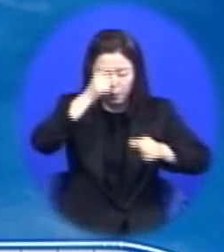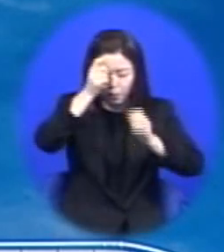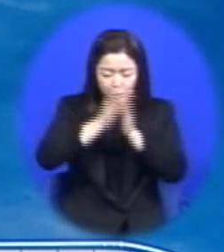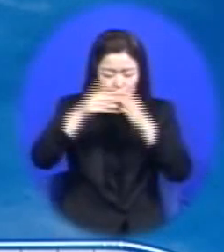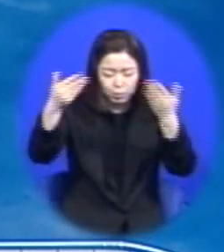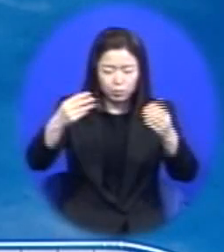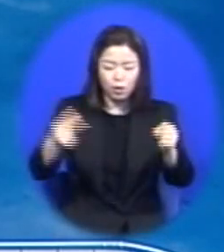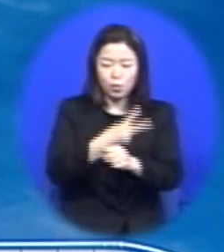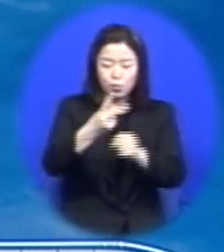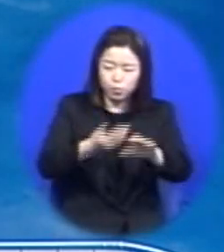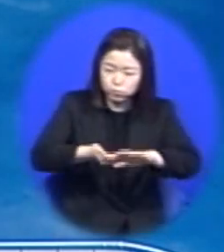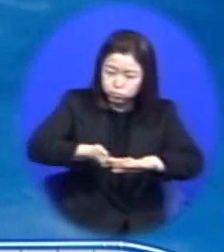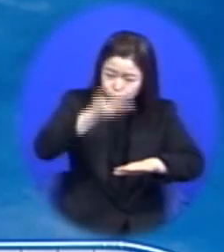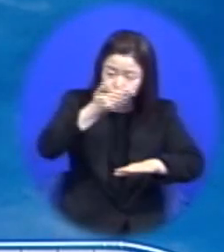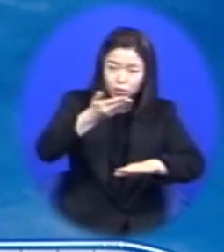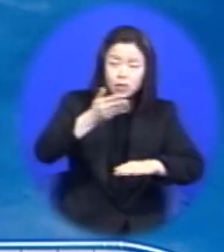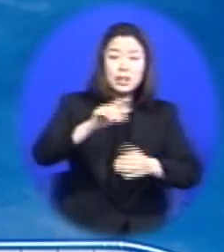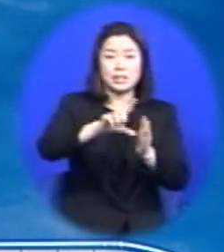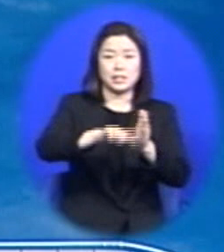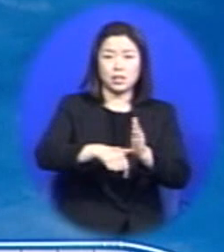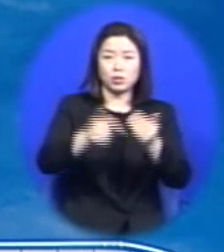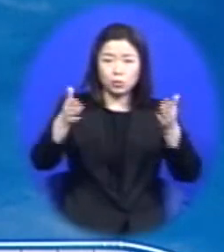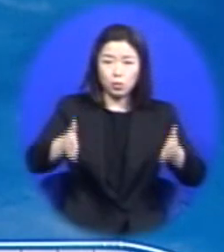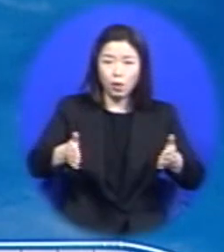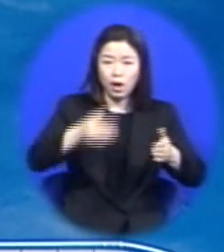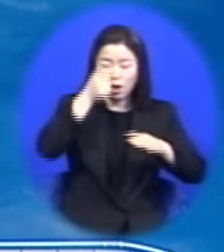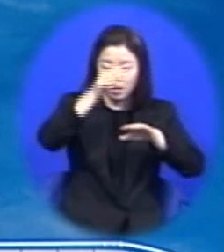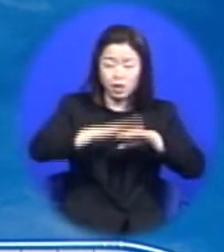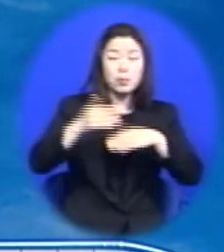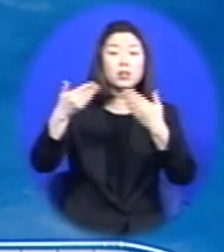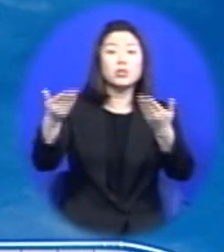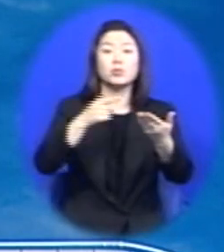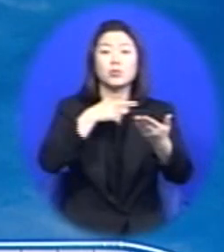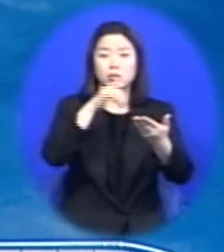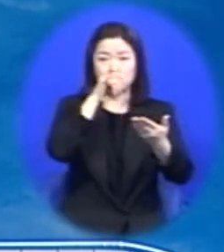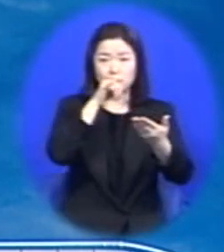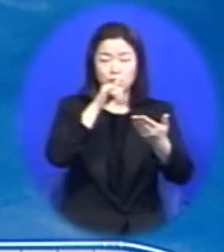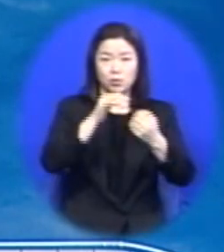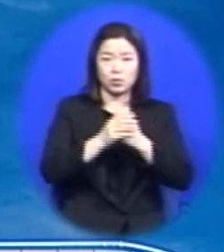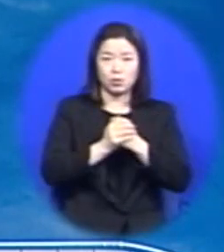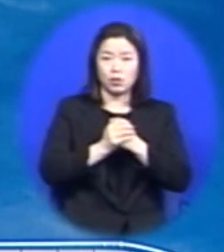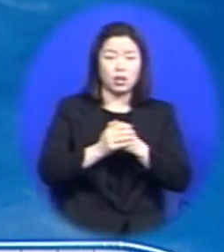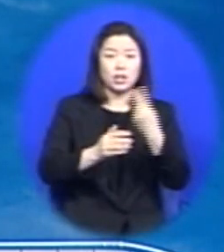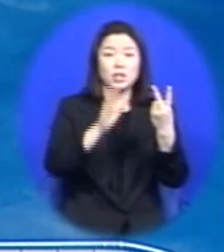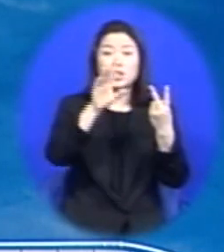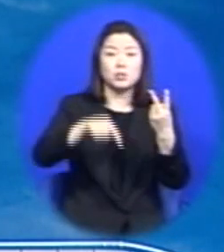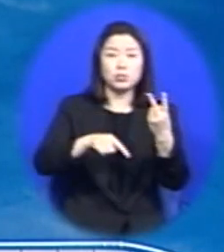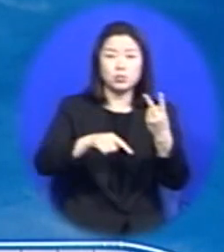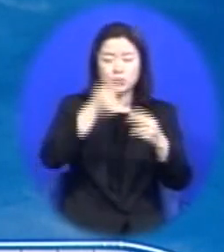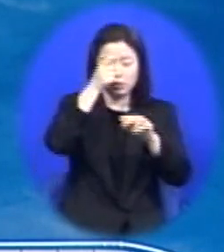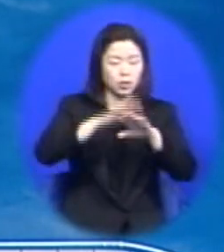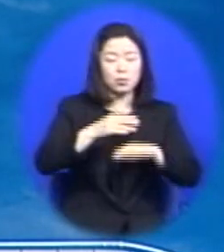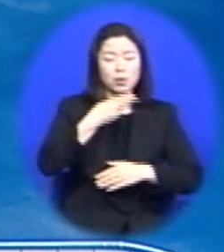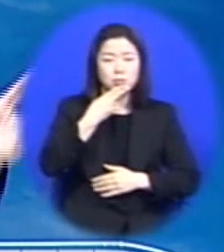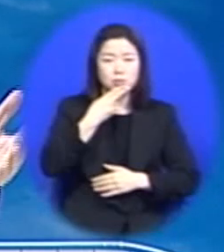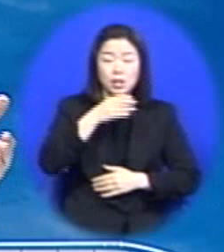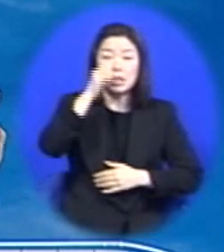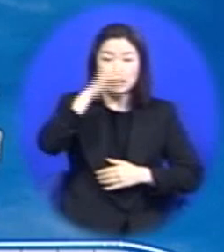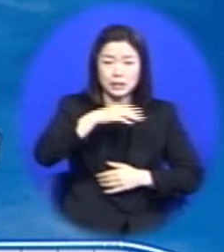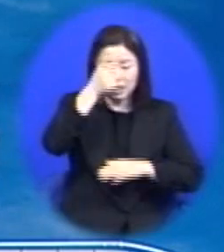넘는 그런 시간을 예배를 드리고 있더라고요. 예배만 드렸어요. 2부 예배 없어요. 그냥 예배